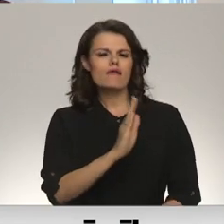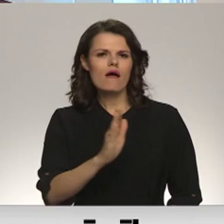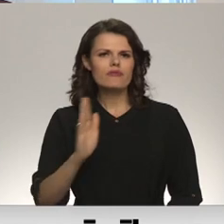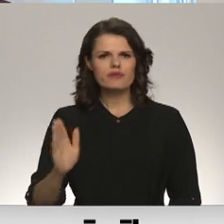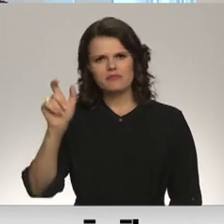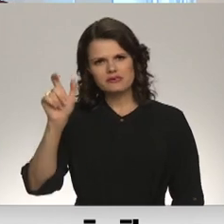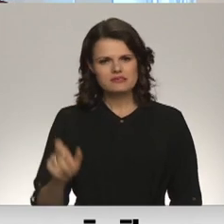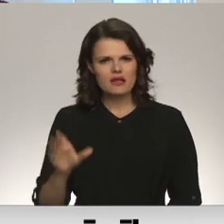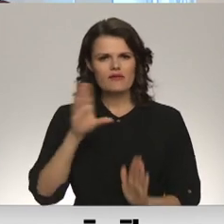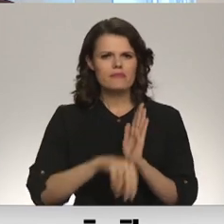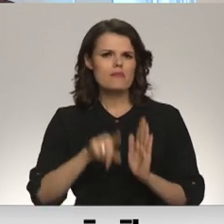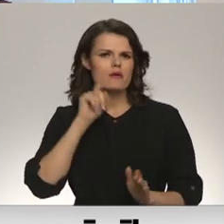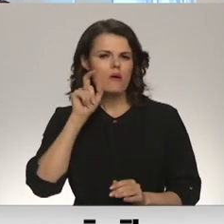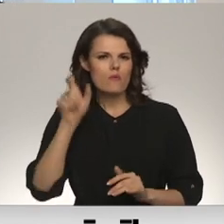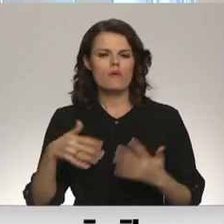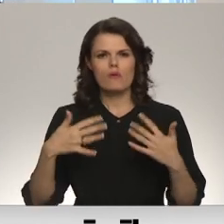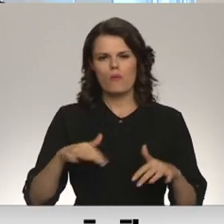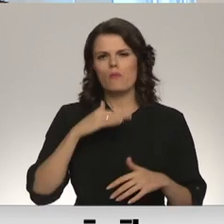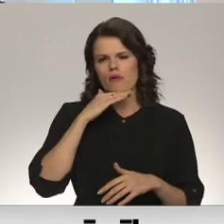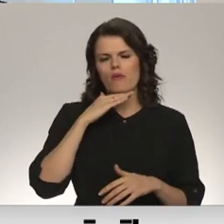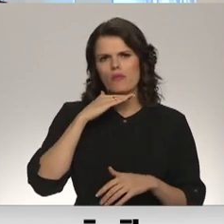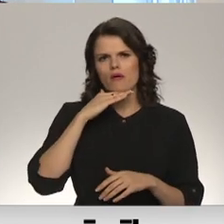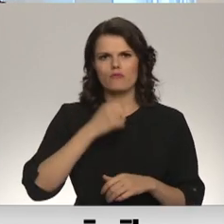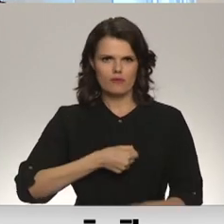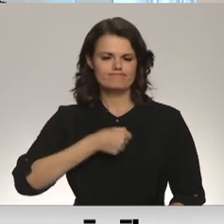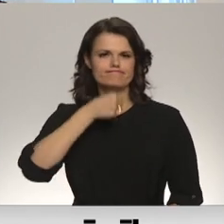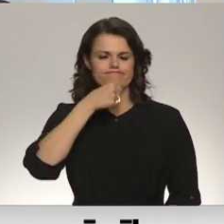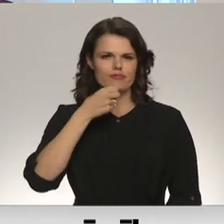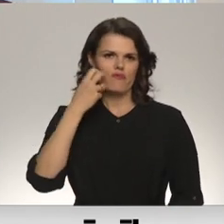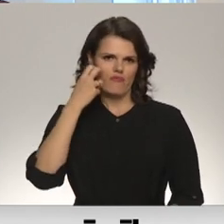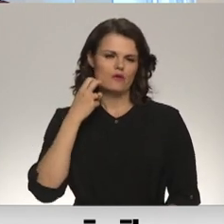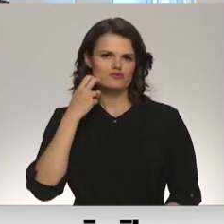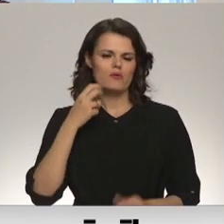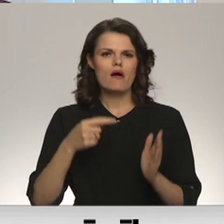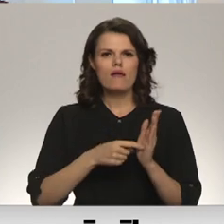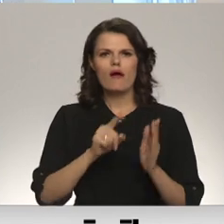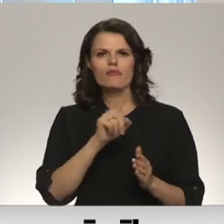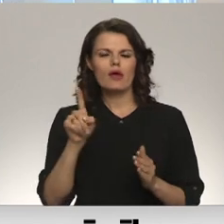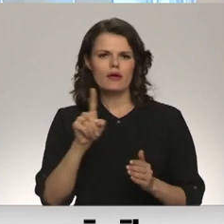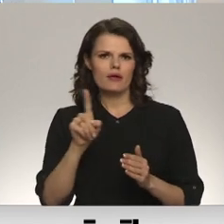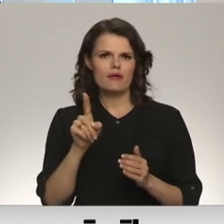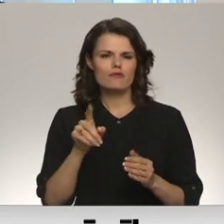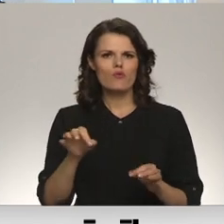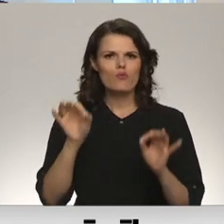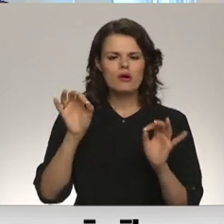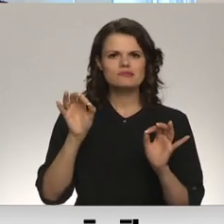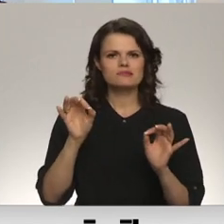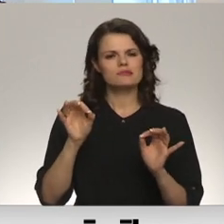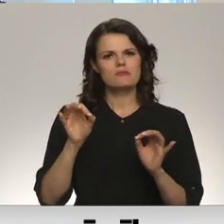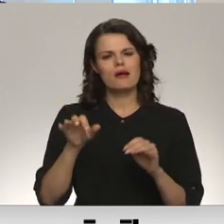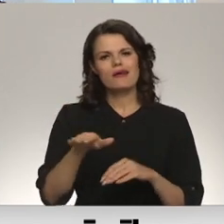individam, tā skaitā jaunietim, jau pietiekam tādā briedušā vecumā, kāda ir nozīme